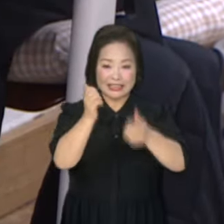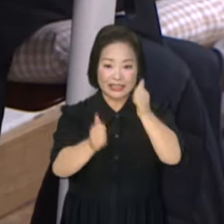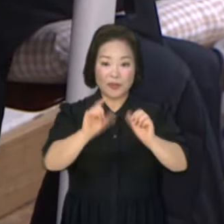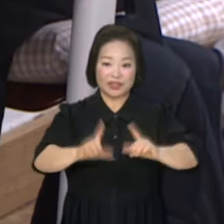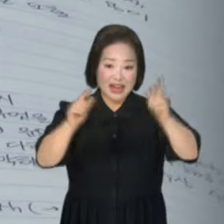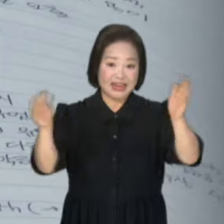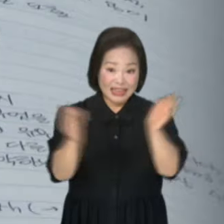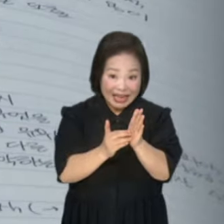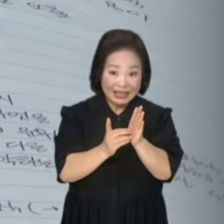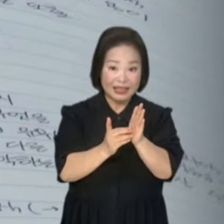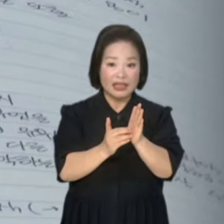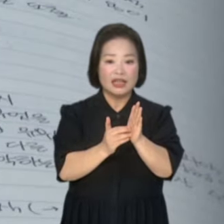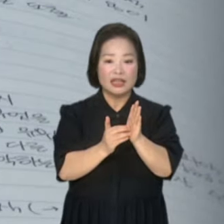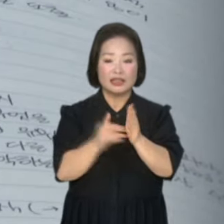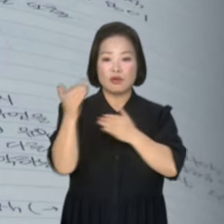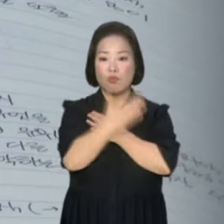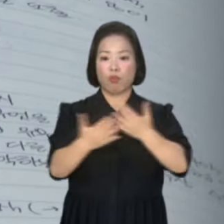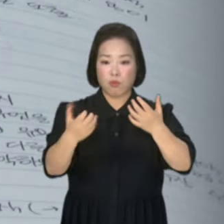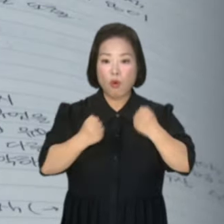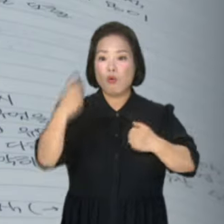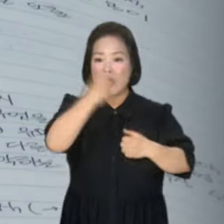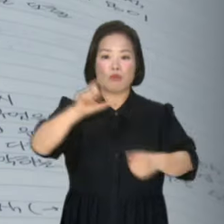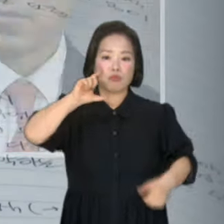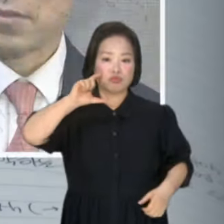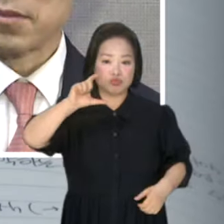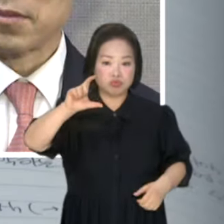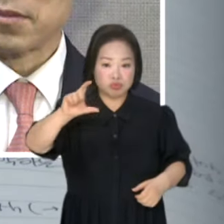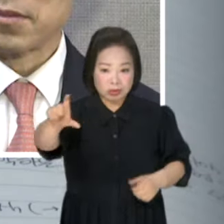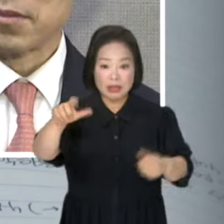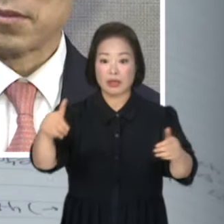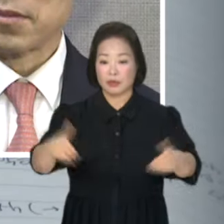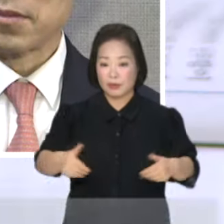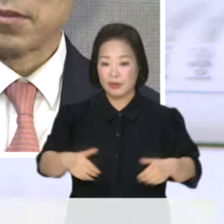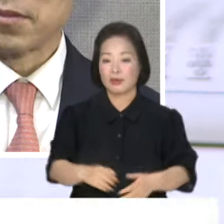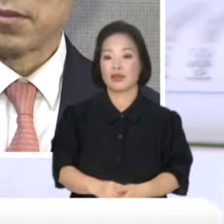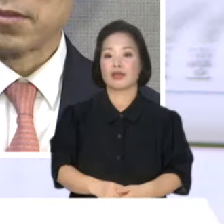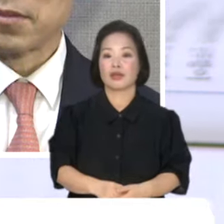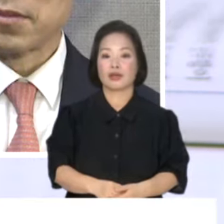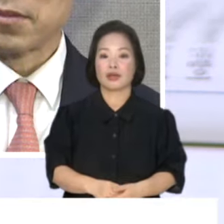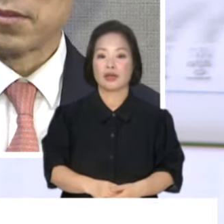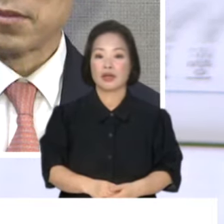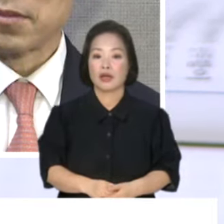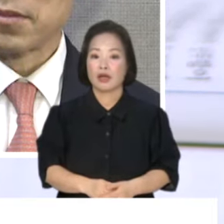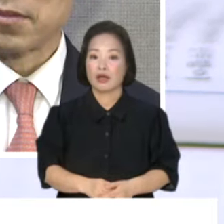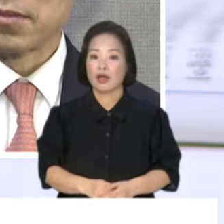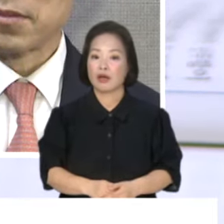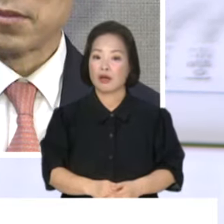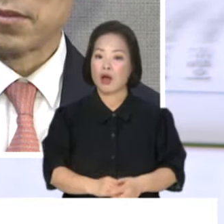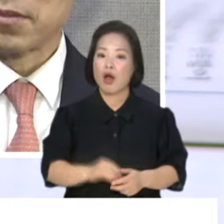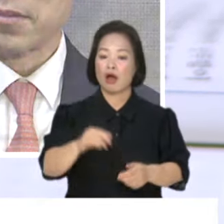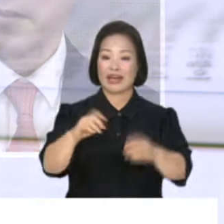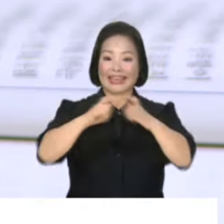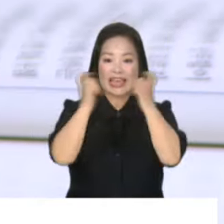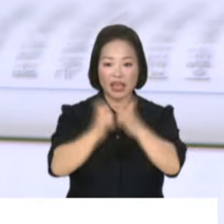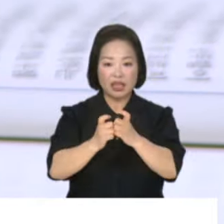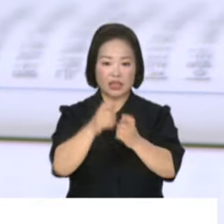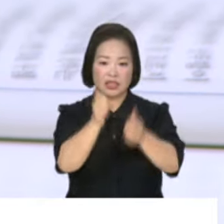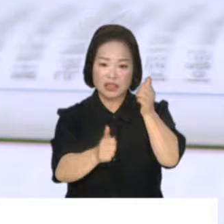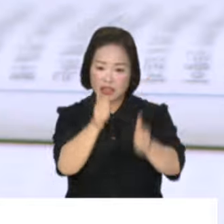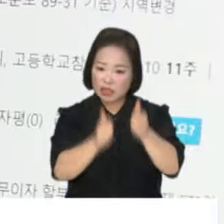실전 감각을 유지하는 것도 중요합니다 모의고사를 푸는게 제일 좋은 거고요 일주일에 한 두 개 정도는